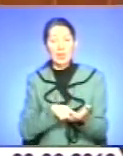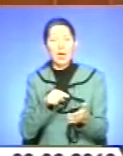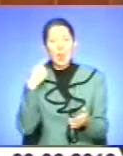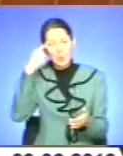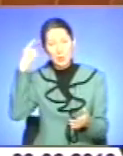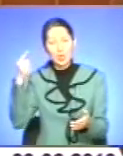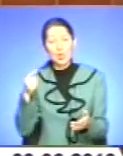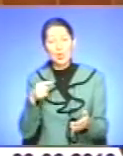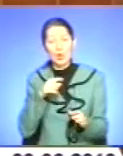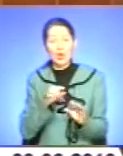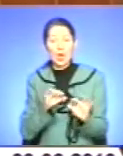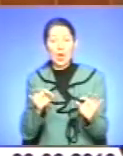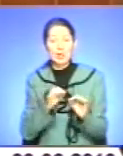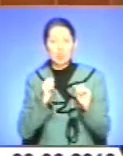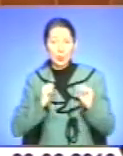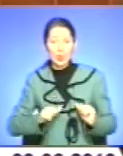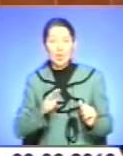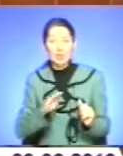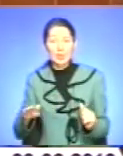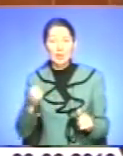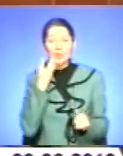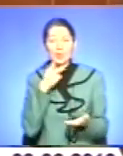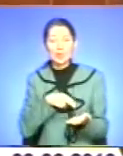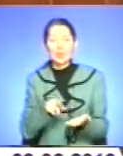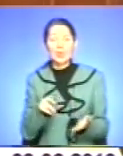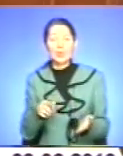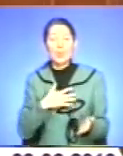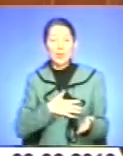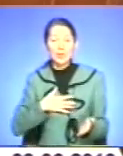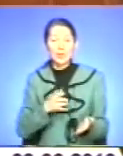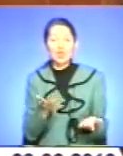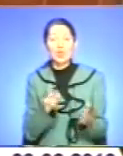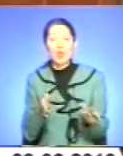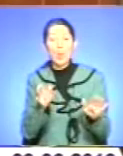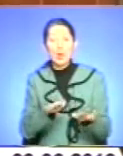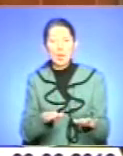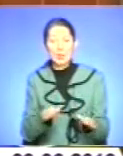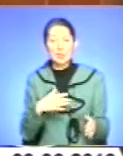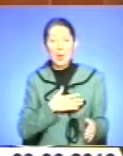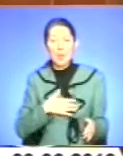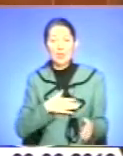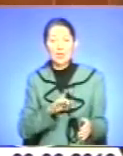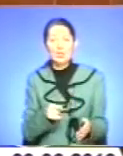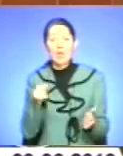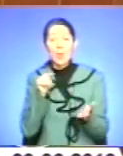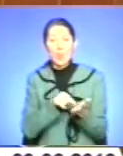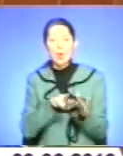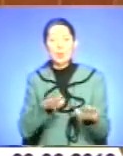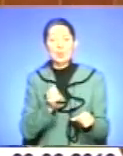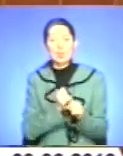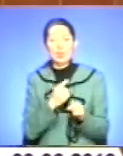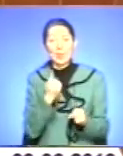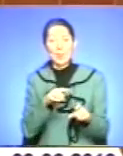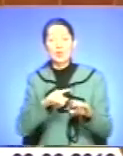заходять, тоді переживають, де що покласти, переживають, чи не попало місце робоче на першу парту, думають,